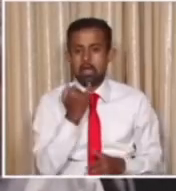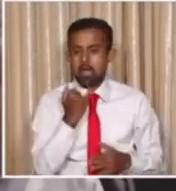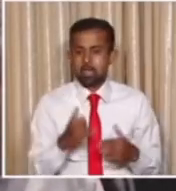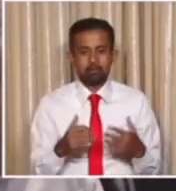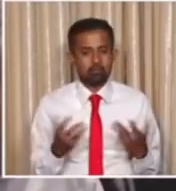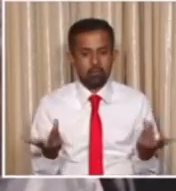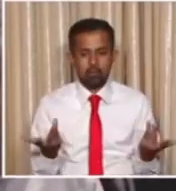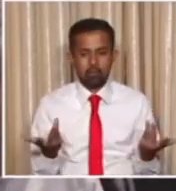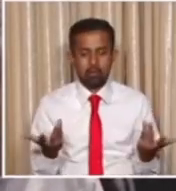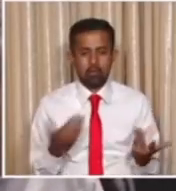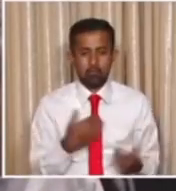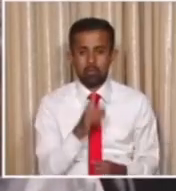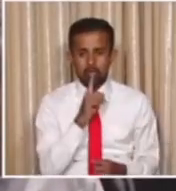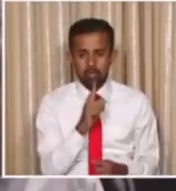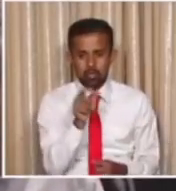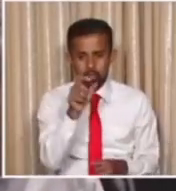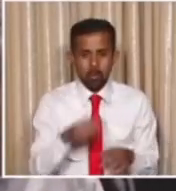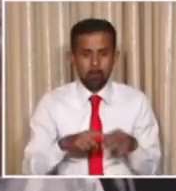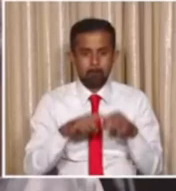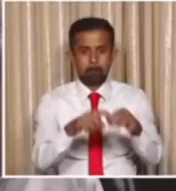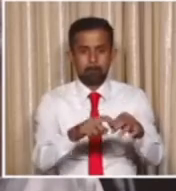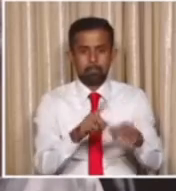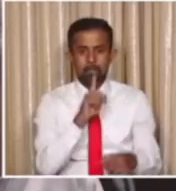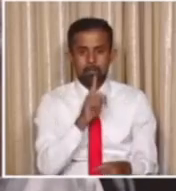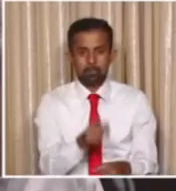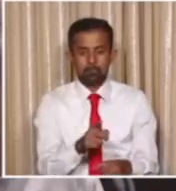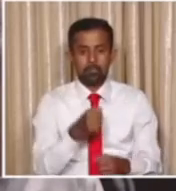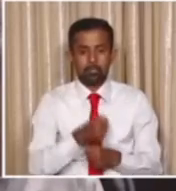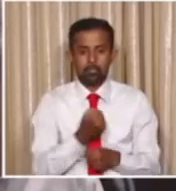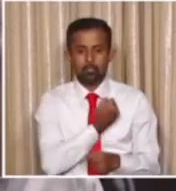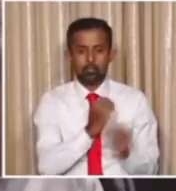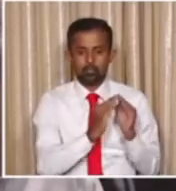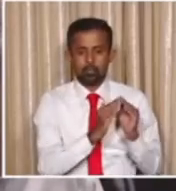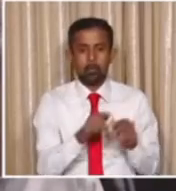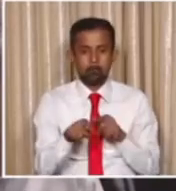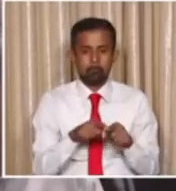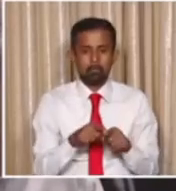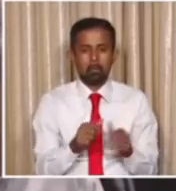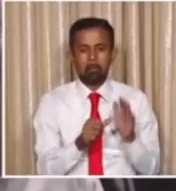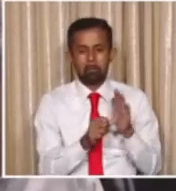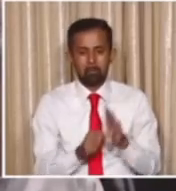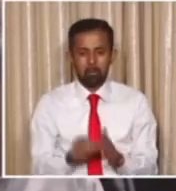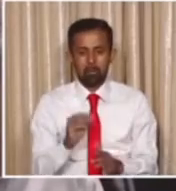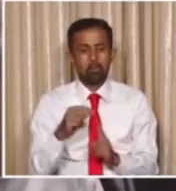දන්නවා. ගරු ඇමැත්තනි, මගේ අවධානය යොමු ඔබතුමාගෙන් ප්‍රශ්න කරන්න අවධානය යොමු කරන්නේ රජයේ රෝහල් පද්ධතිය මේ ආකාරයෙන් දුර්වල වෙනකොට